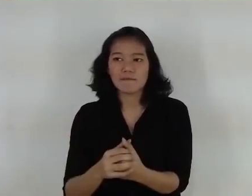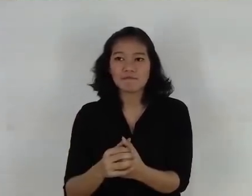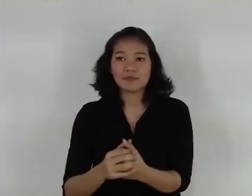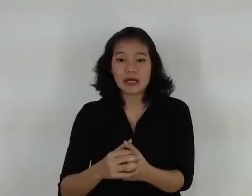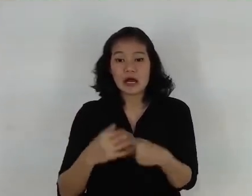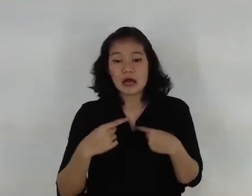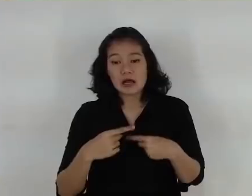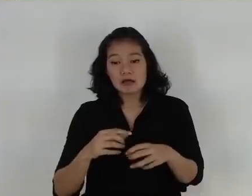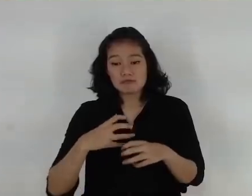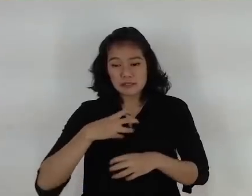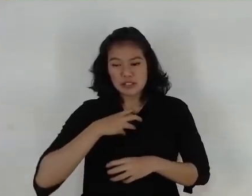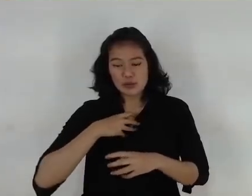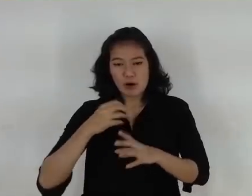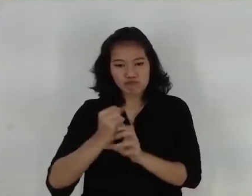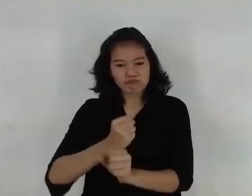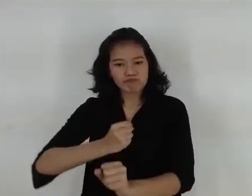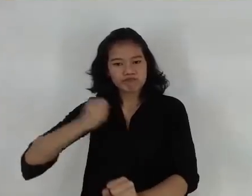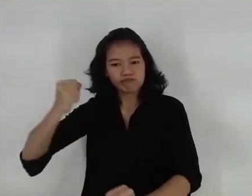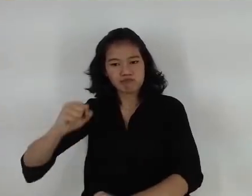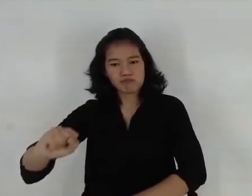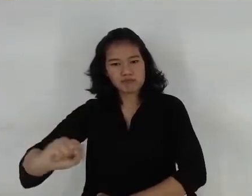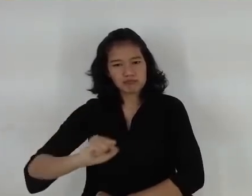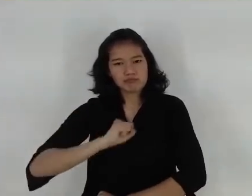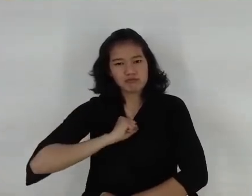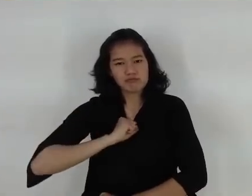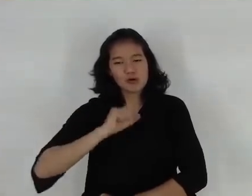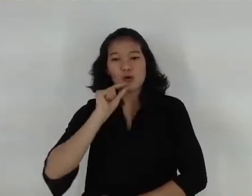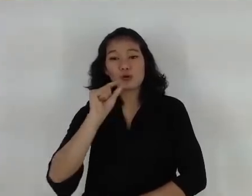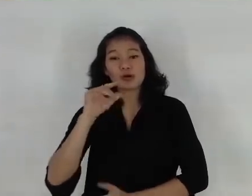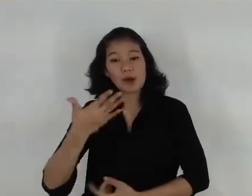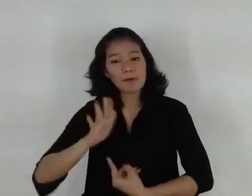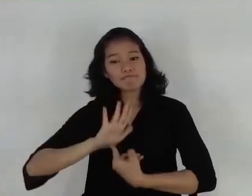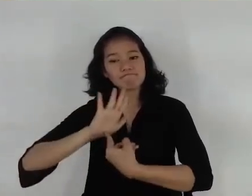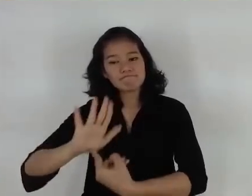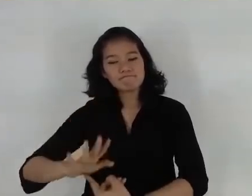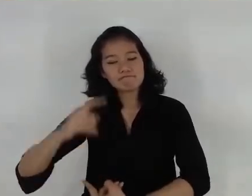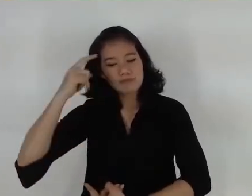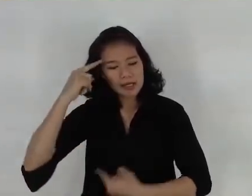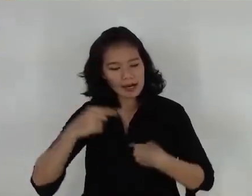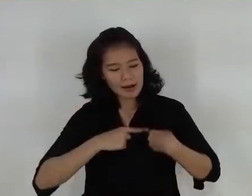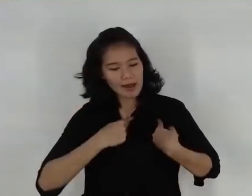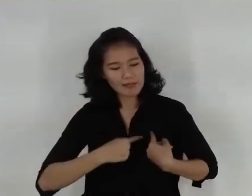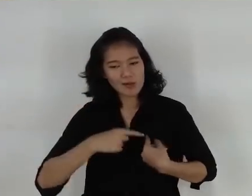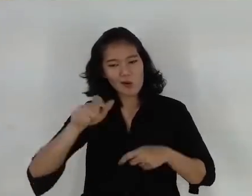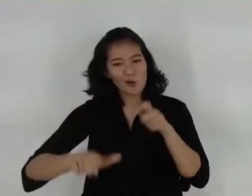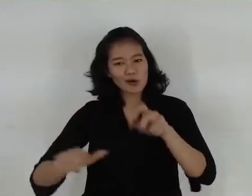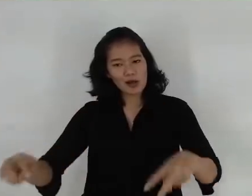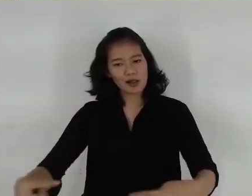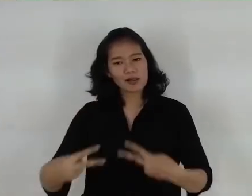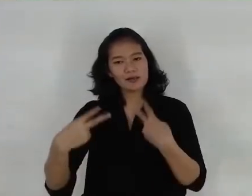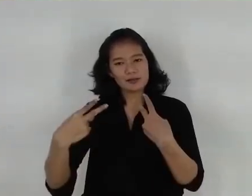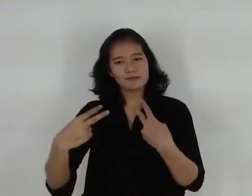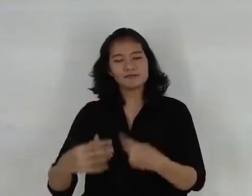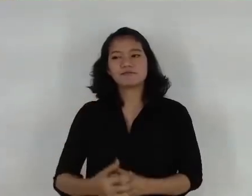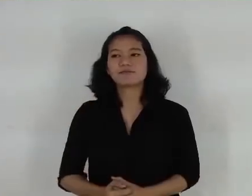jiwamu sendiri supaya menjadi nyata pikiran hati banyak orang